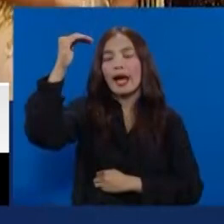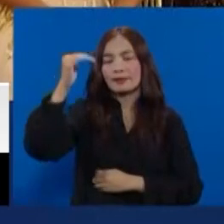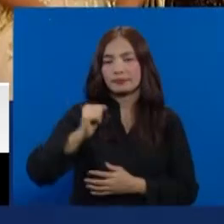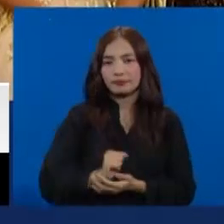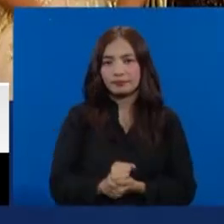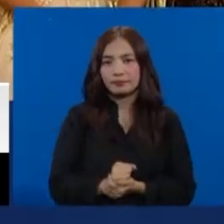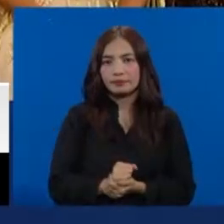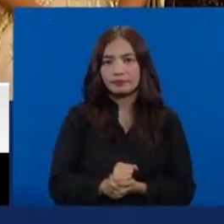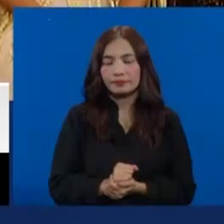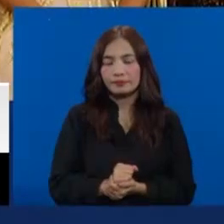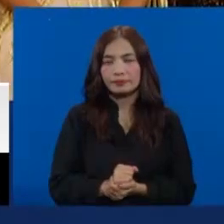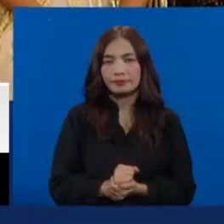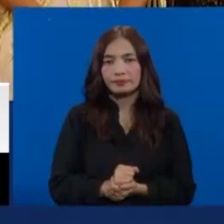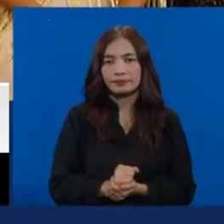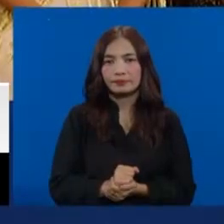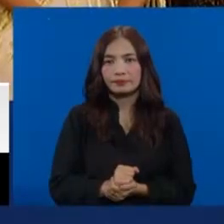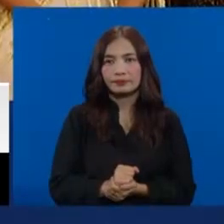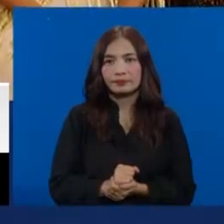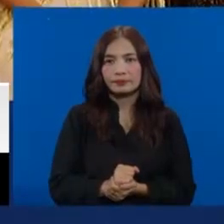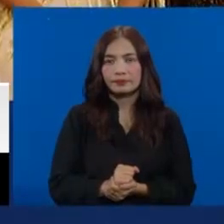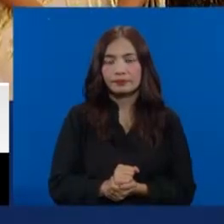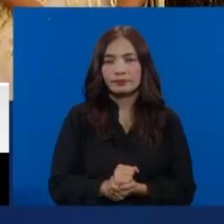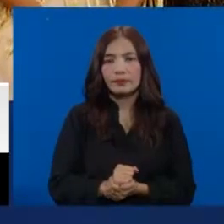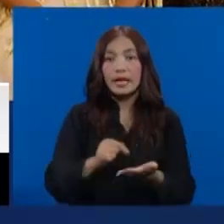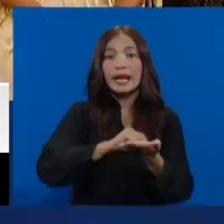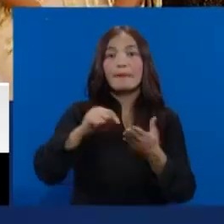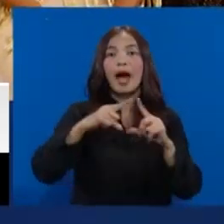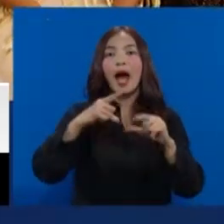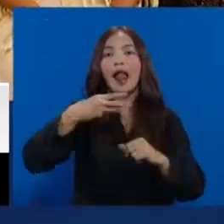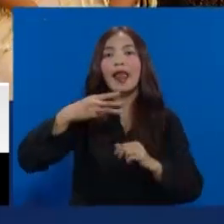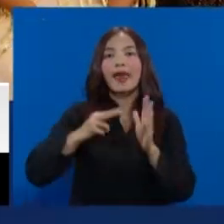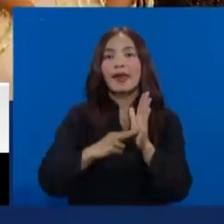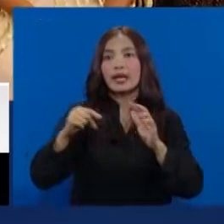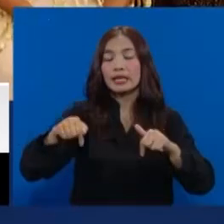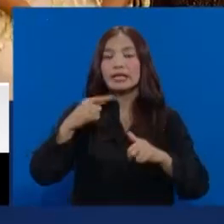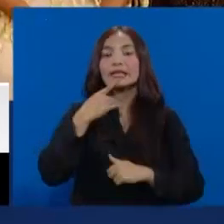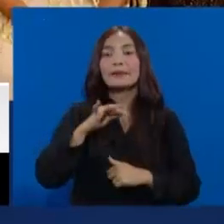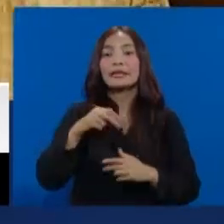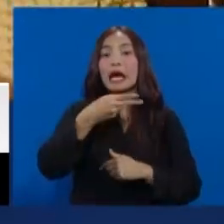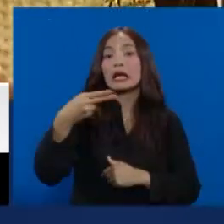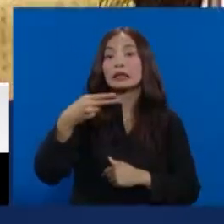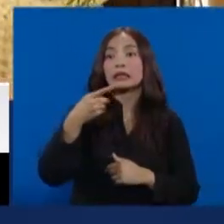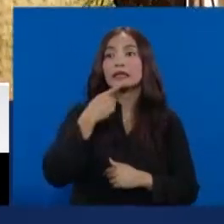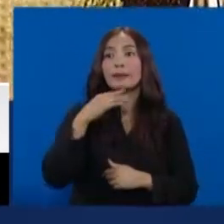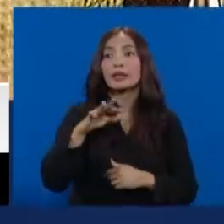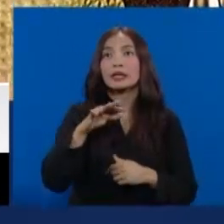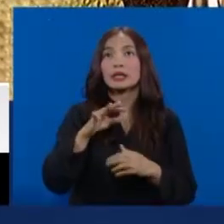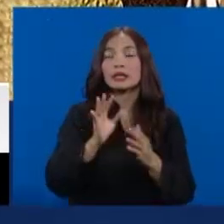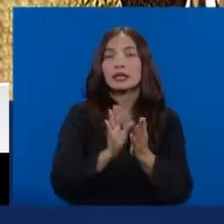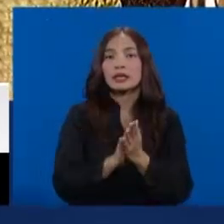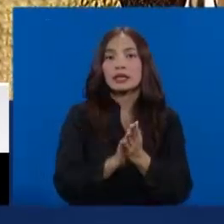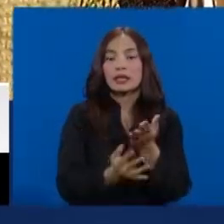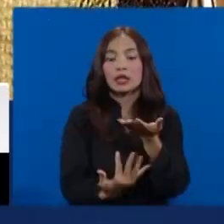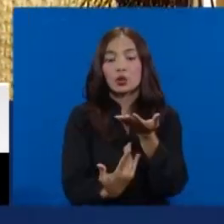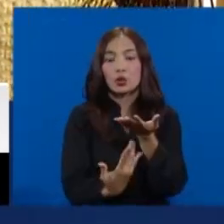kakaknya yaitu Alen Gundono, di mana Alen Gundono ini akan mencentik geni, artinya akan memasang tungku